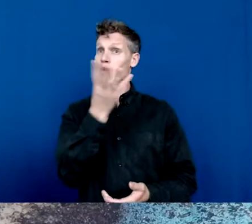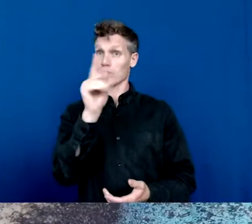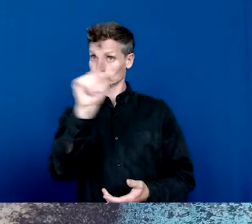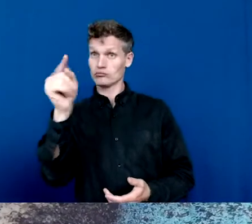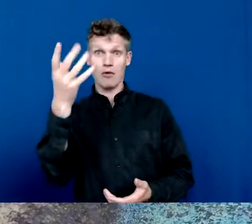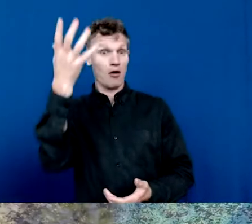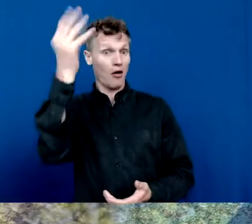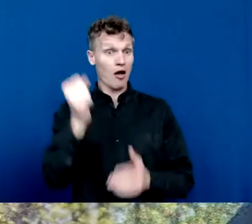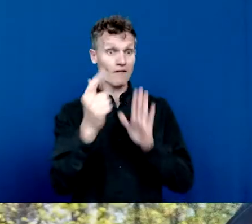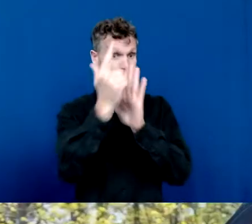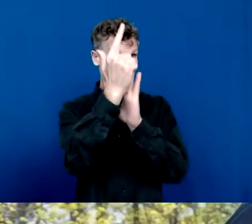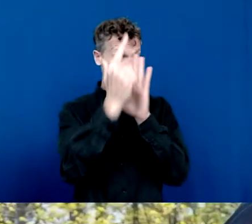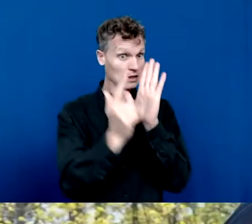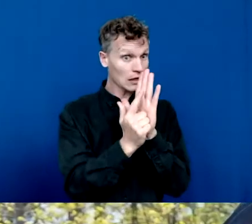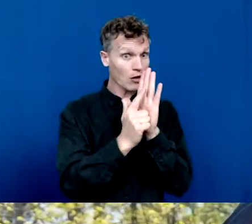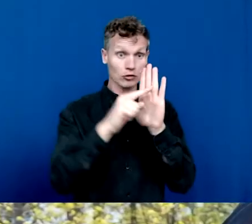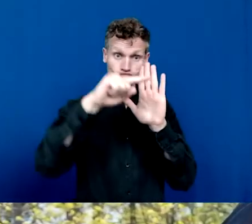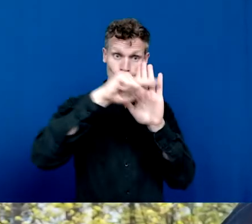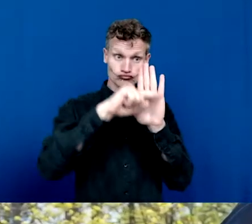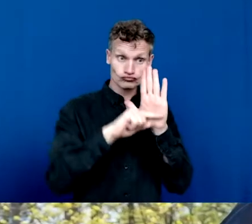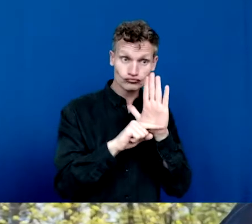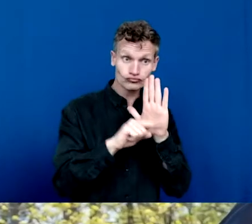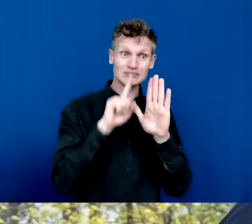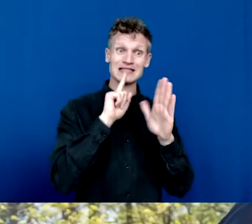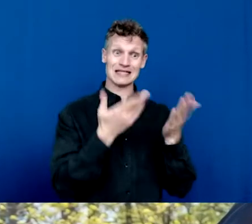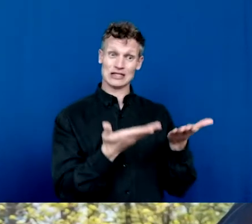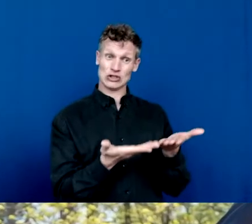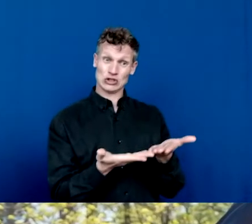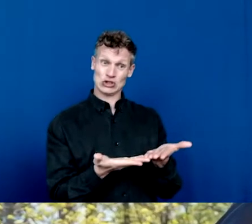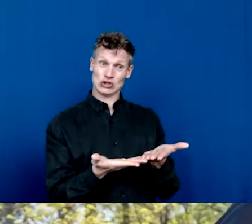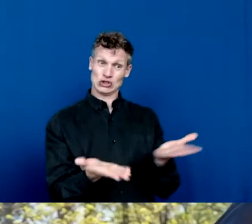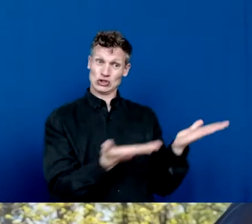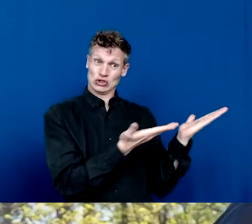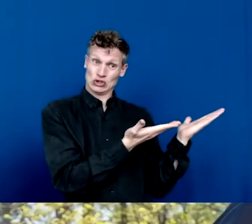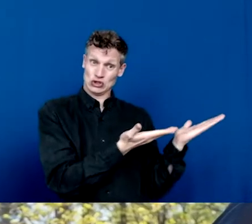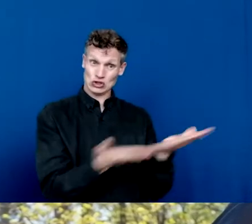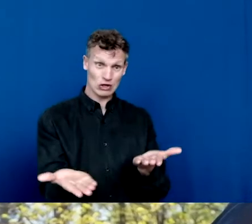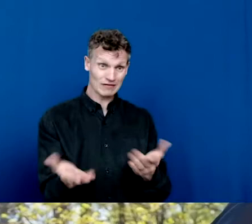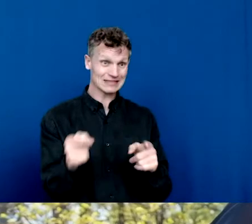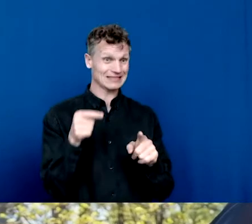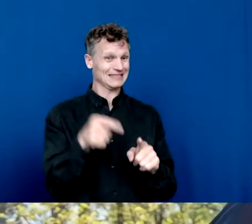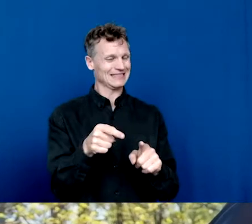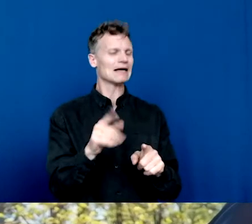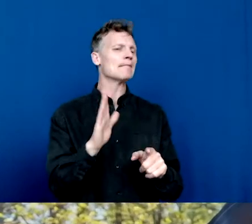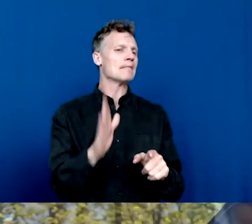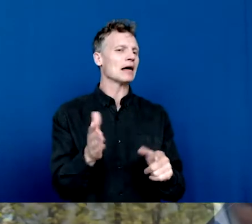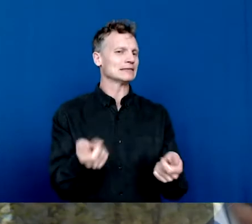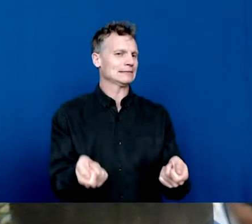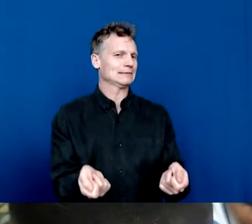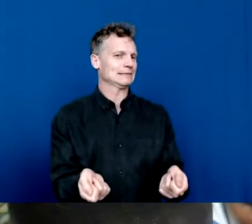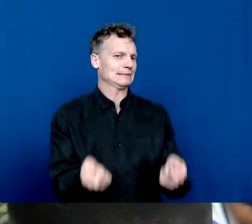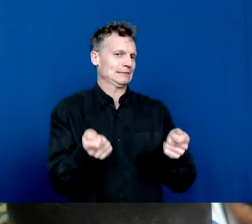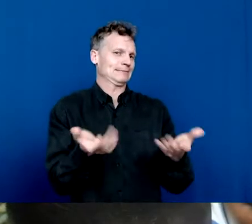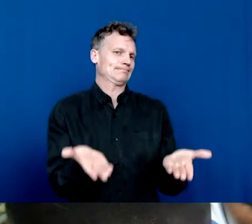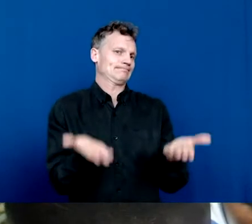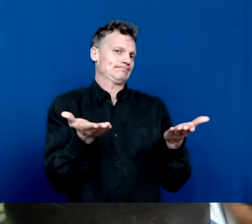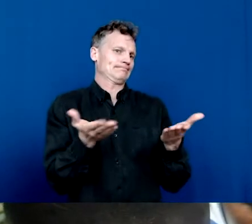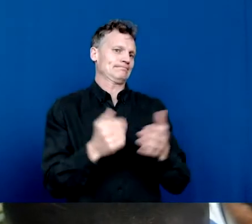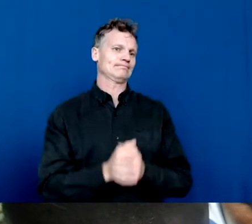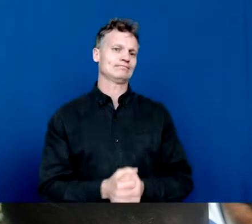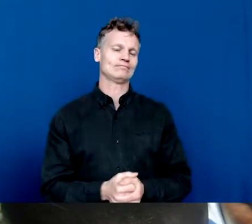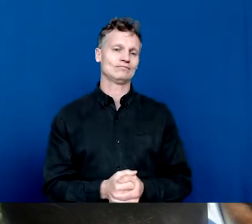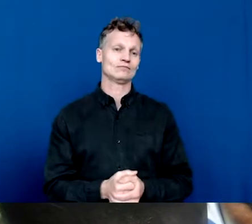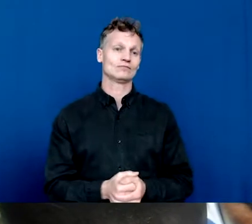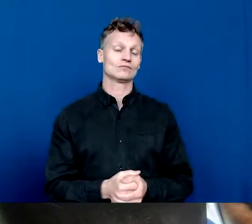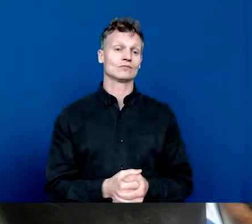cadre juridique, les services disponibles peuvent encore nécessiter des améliorations. Les prestataires des